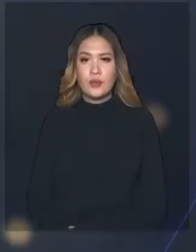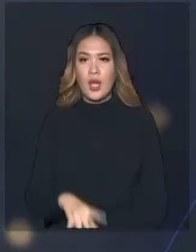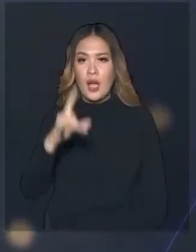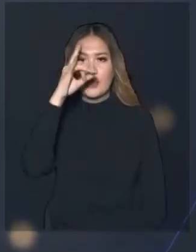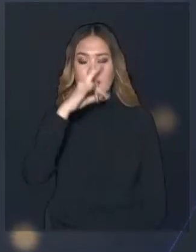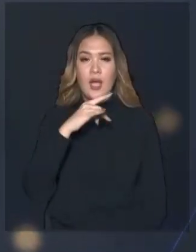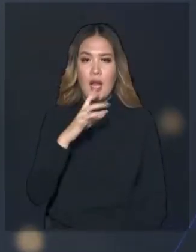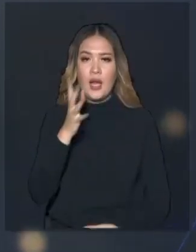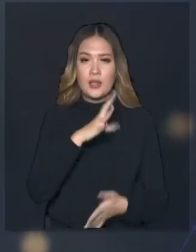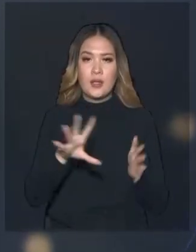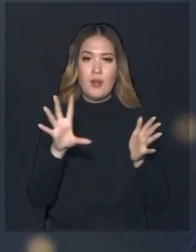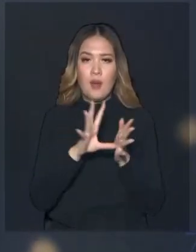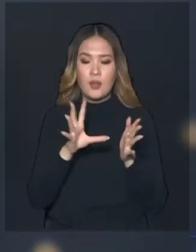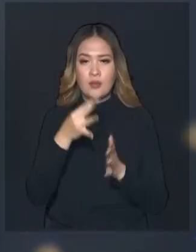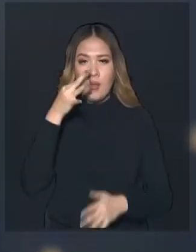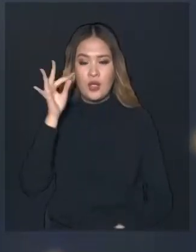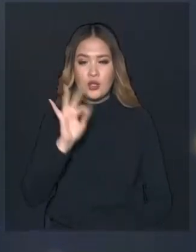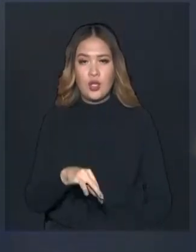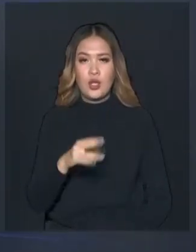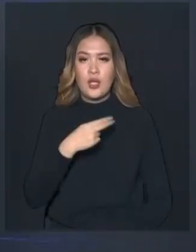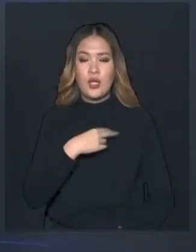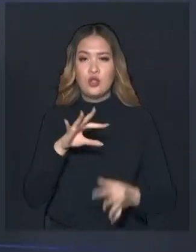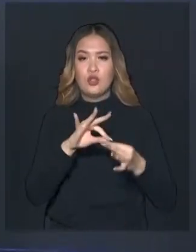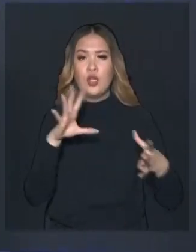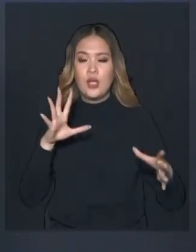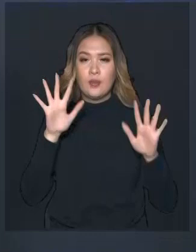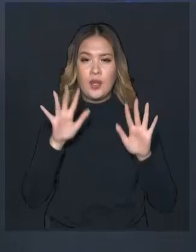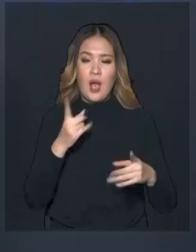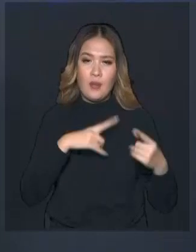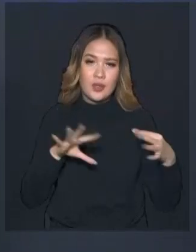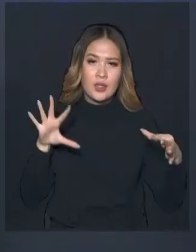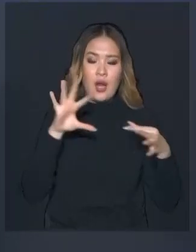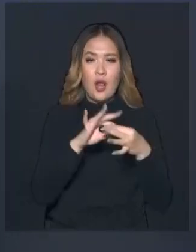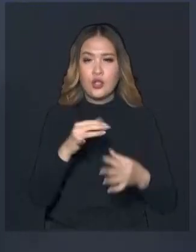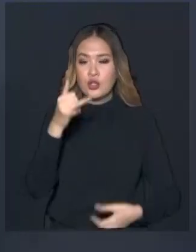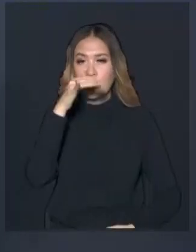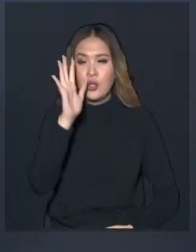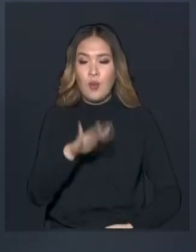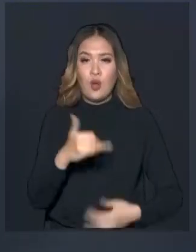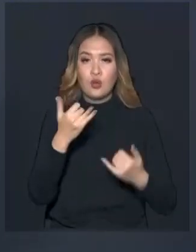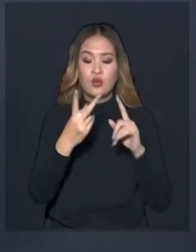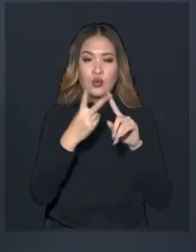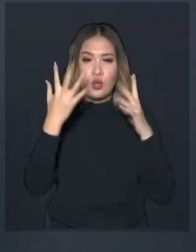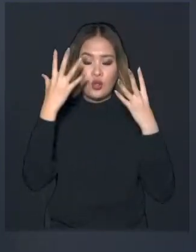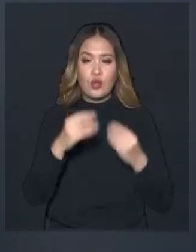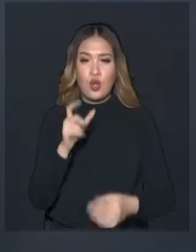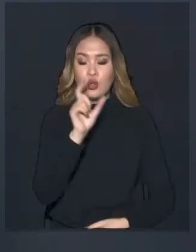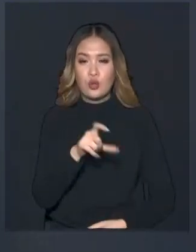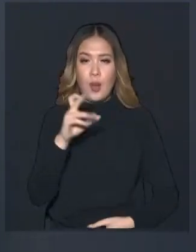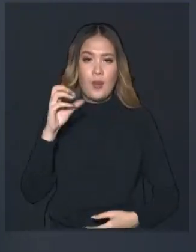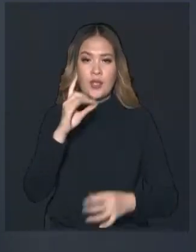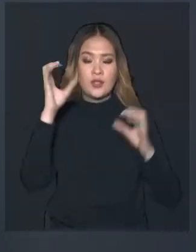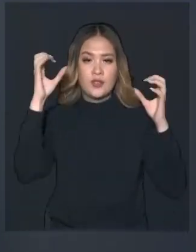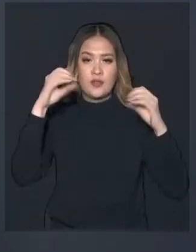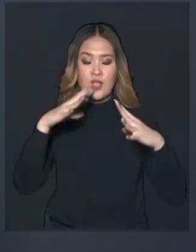Батыс Қазақстанда электрик мамандар үзілген желілерді жалға біте алмай жатыр. Бүгін екінші күн тұрғындар әлі жарықсыз